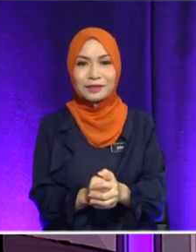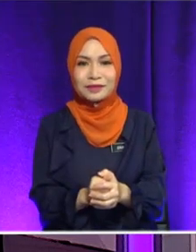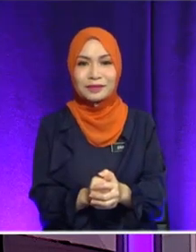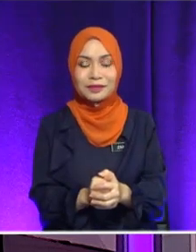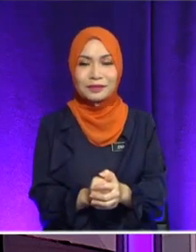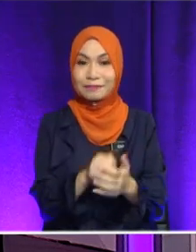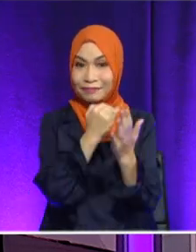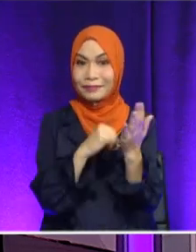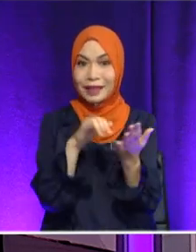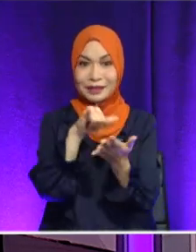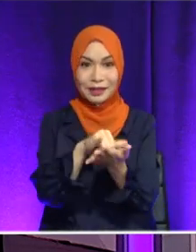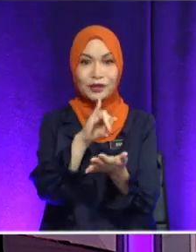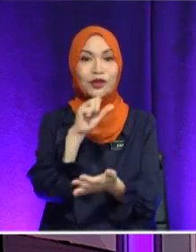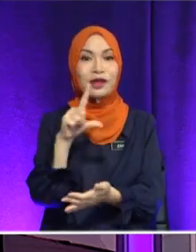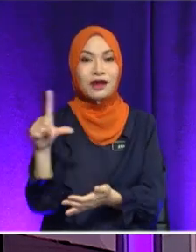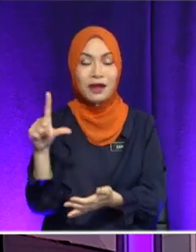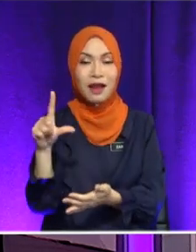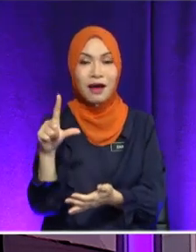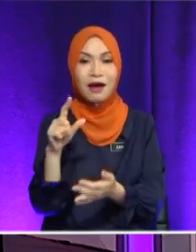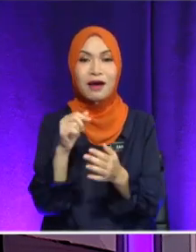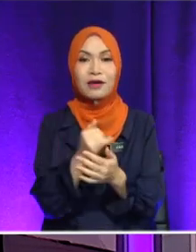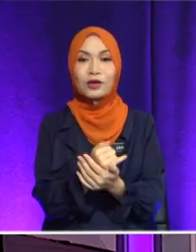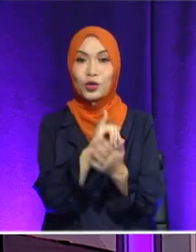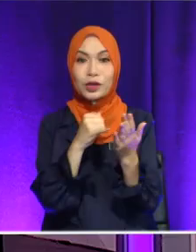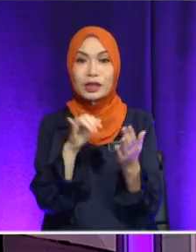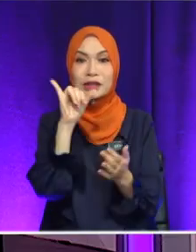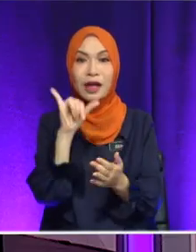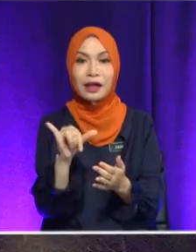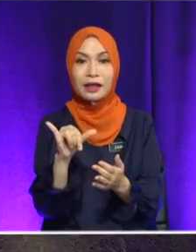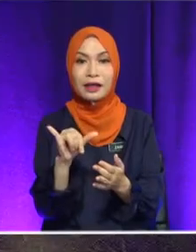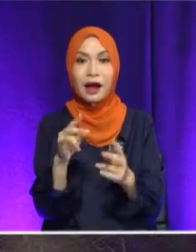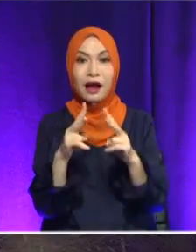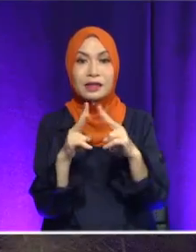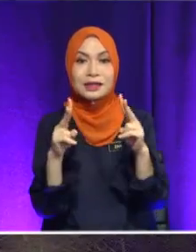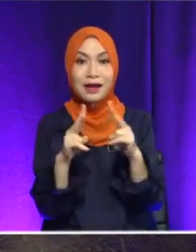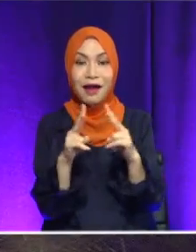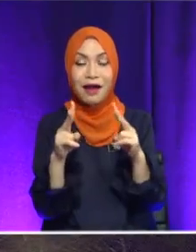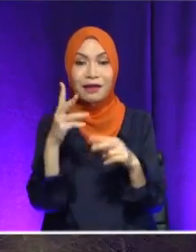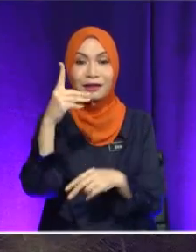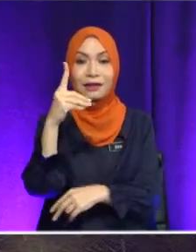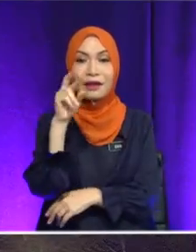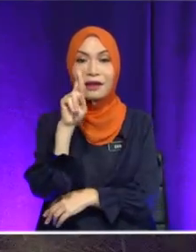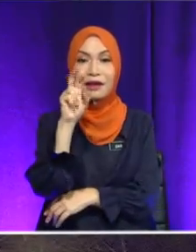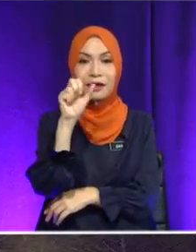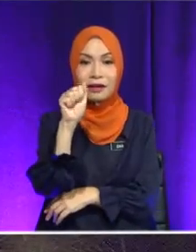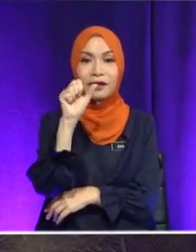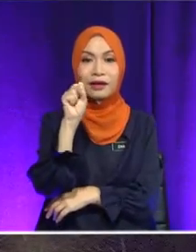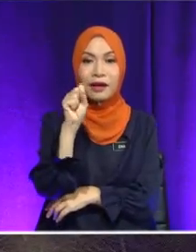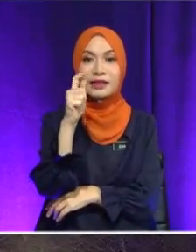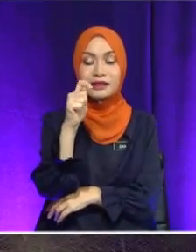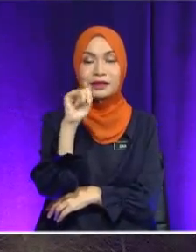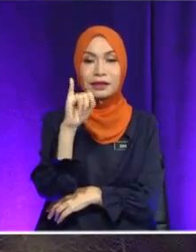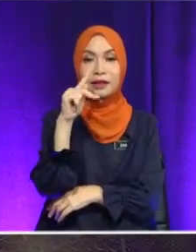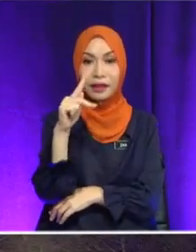adalah lukisan yang yang sangat drastis maksudnya hidup maksudnya Oke kita